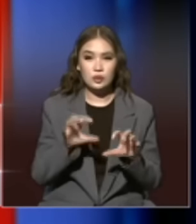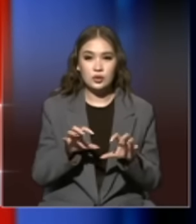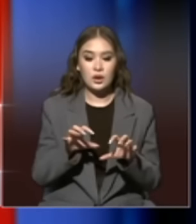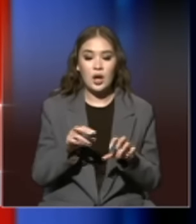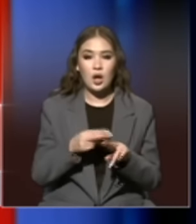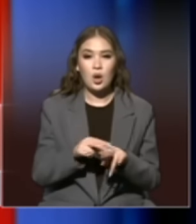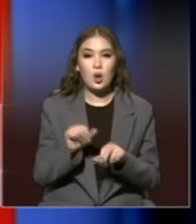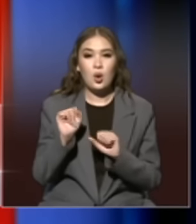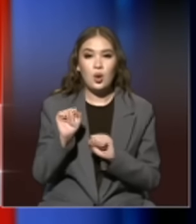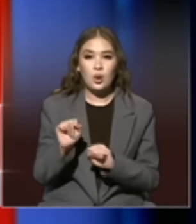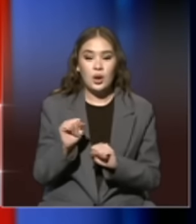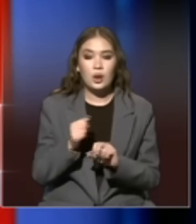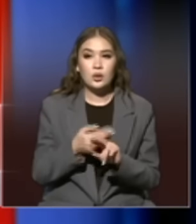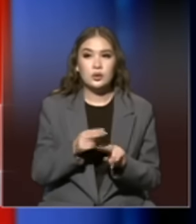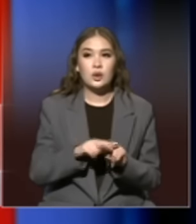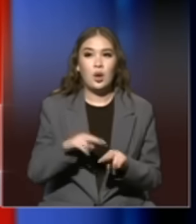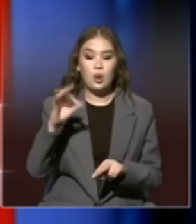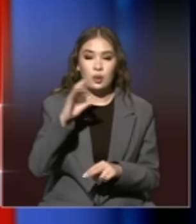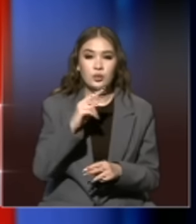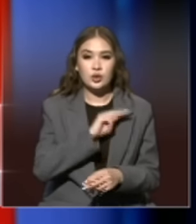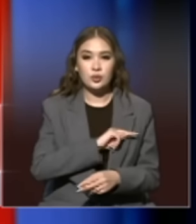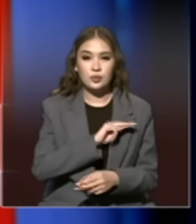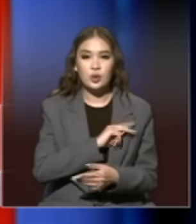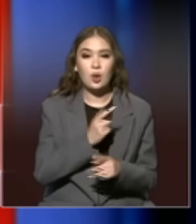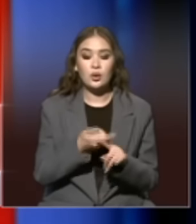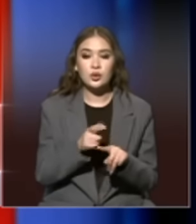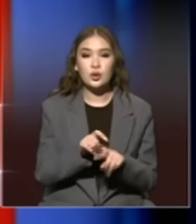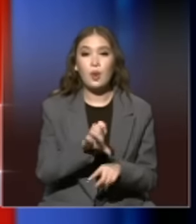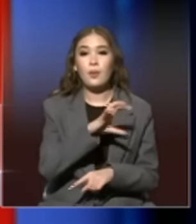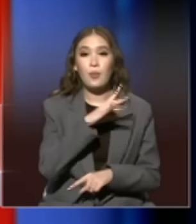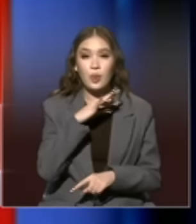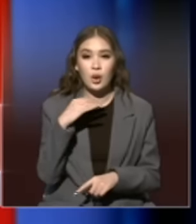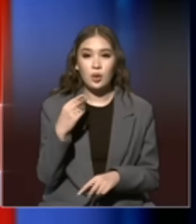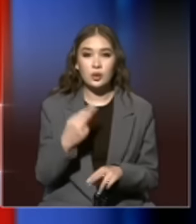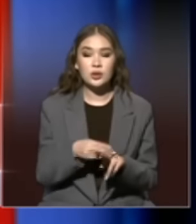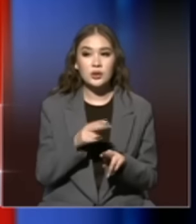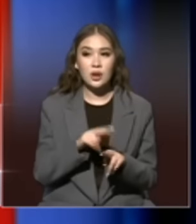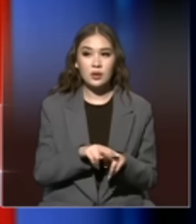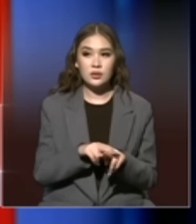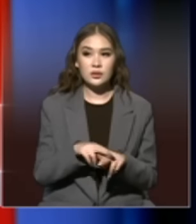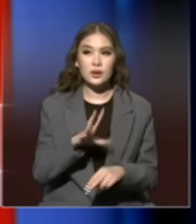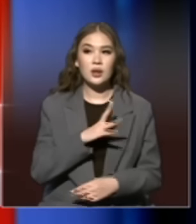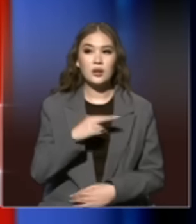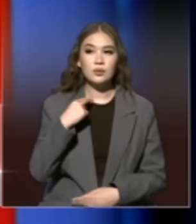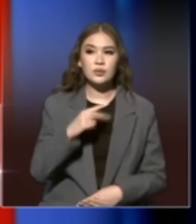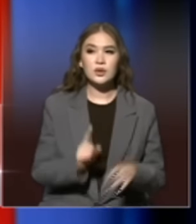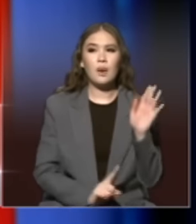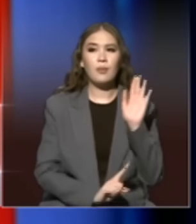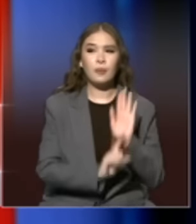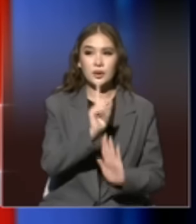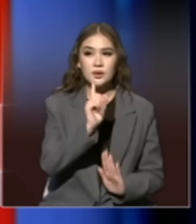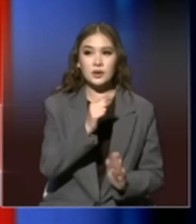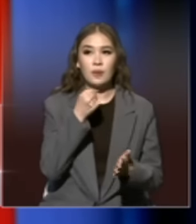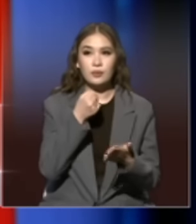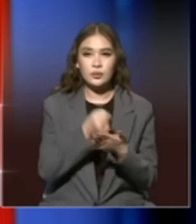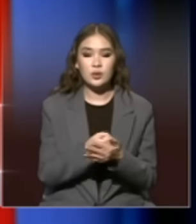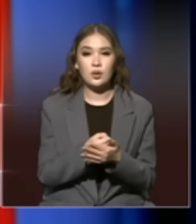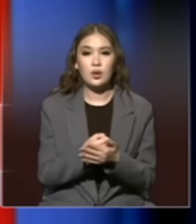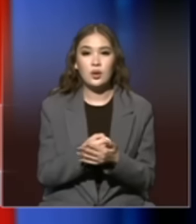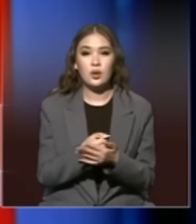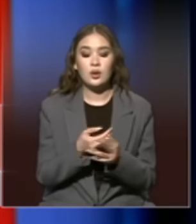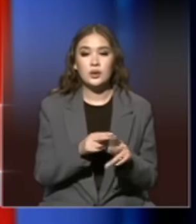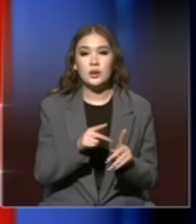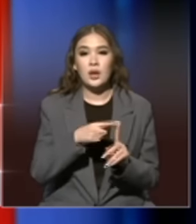жерде жұмыс жасайтын нәрселер көп. Оның жаңағы қылмыстық іс қозғалғаннан бастап, жаңағы